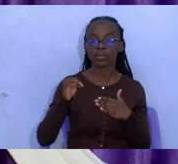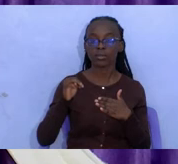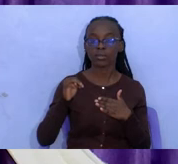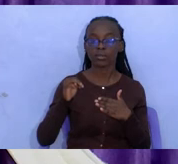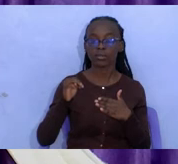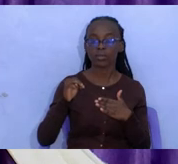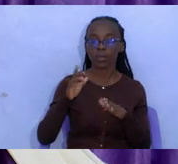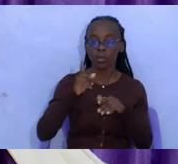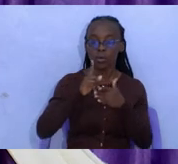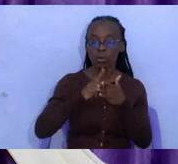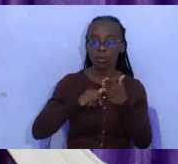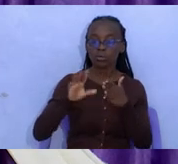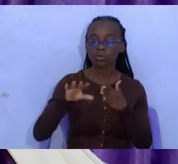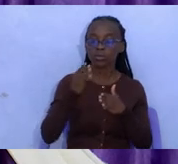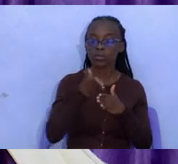ndo wanaichukua.